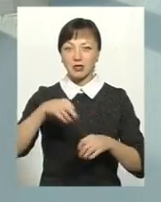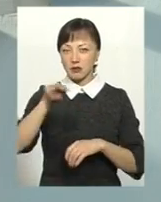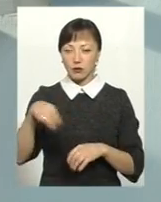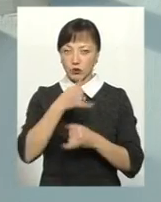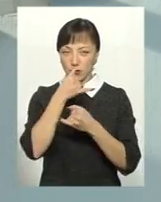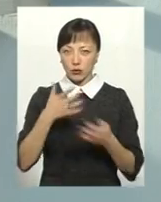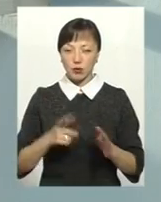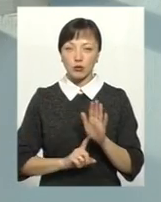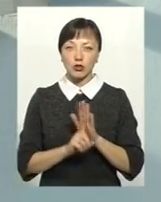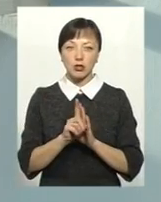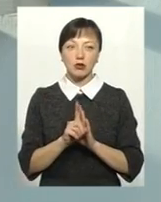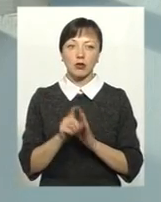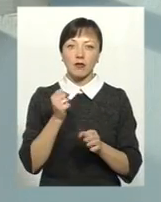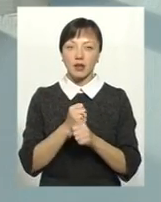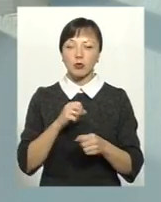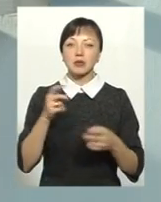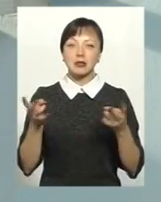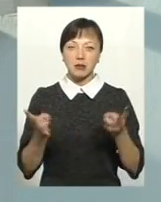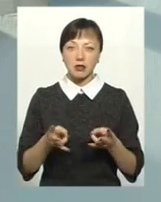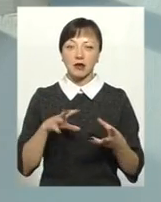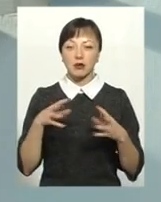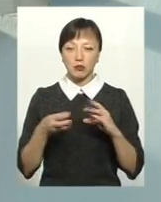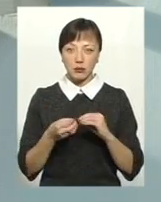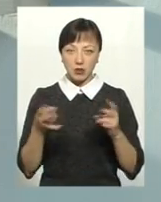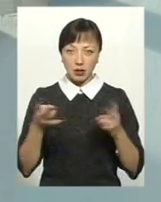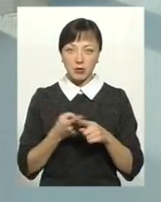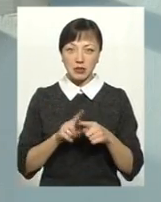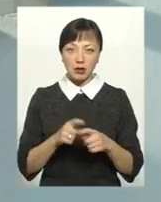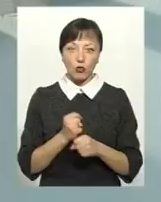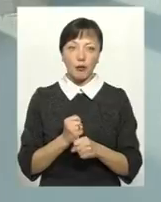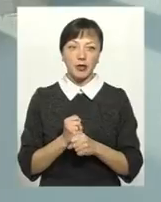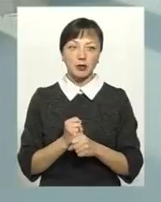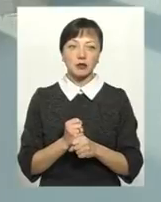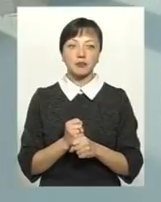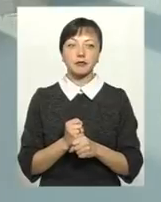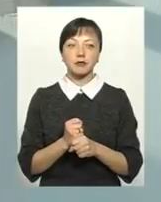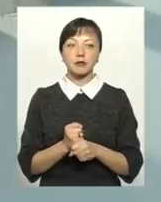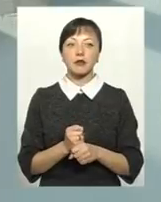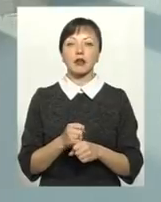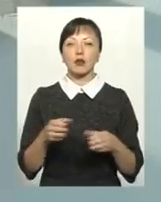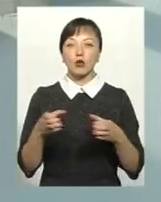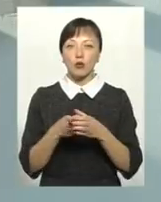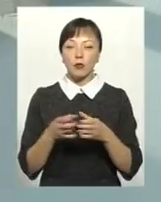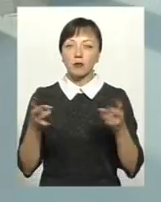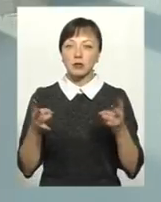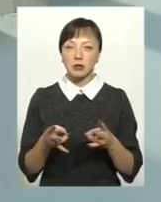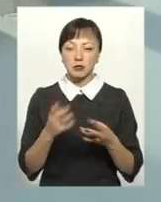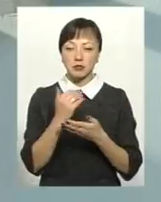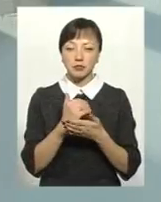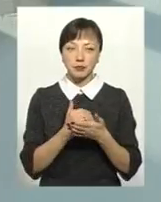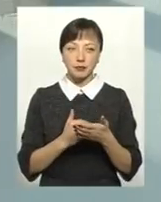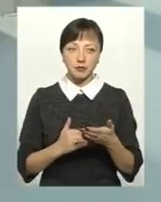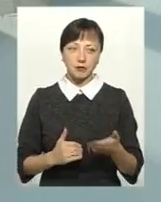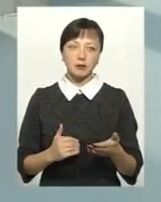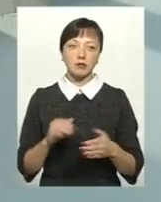могли. Ми спочатку виробили, що це дійсно резолюція, що нам треба це робити, що треба робоча група, що треба це все